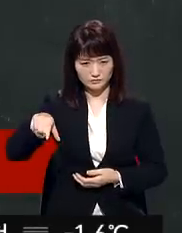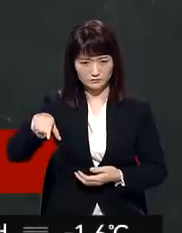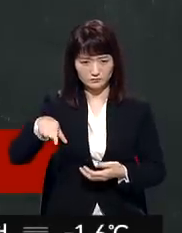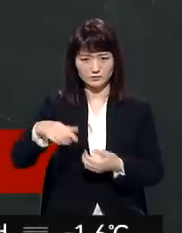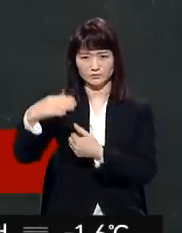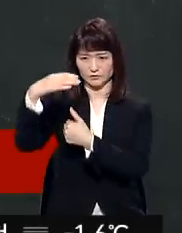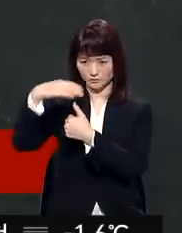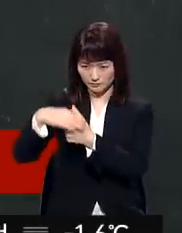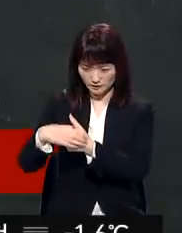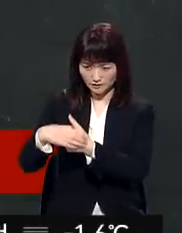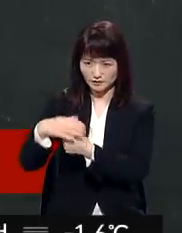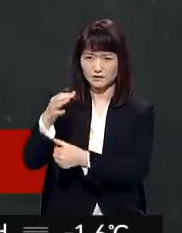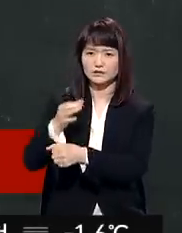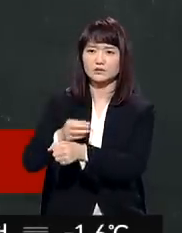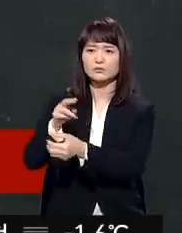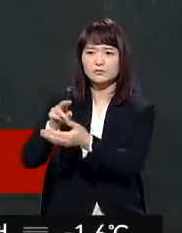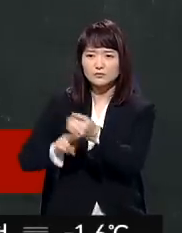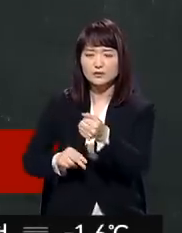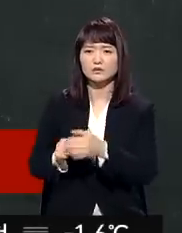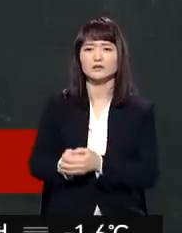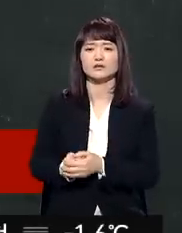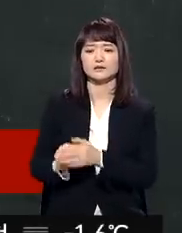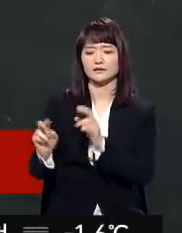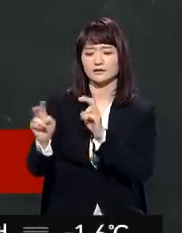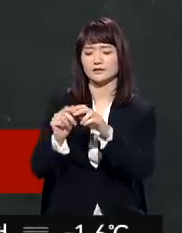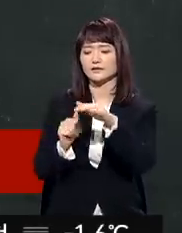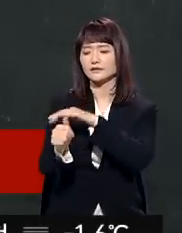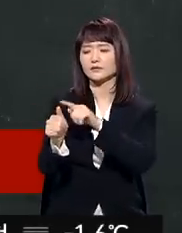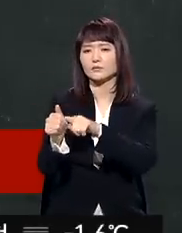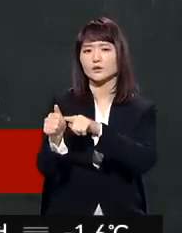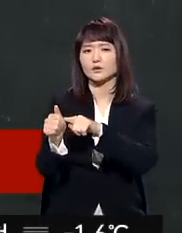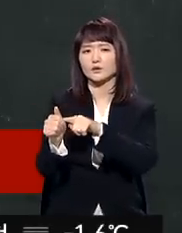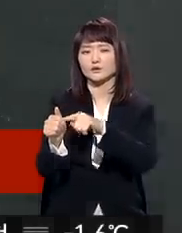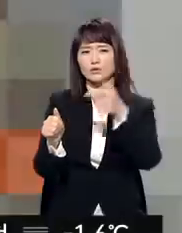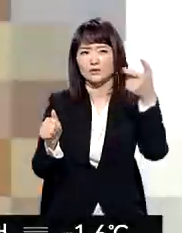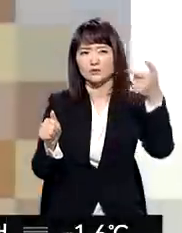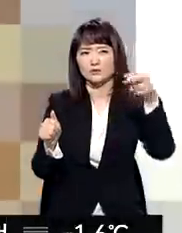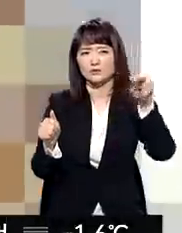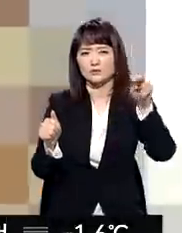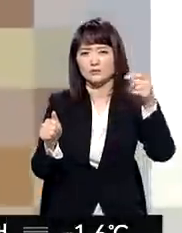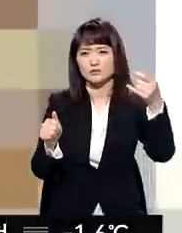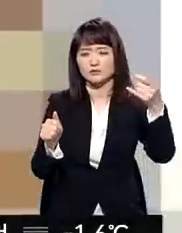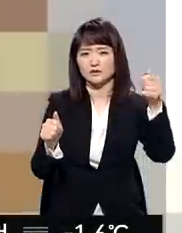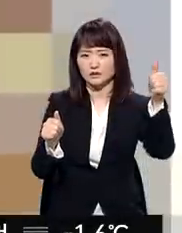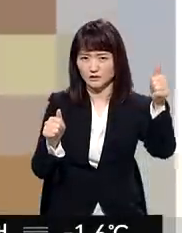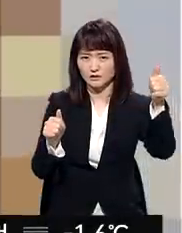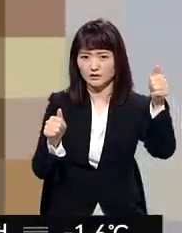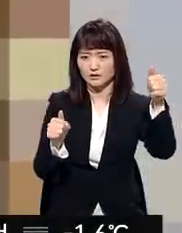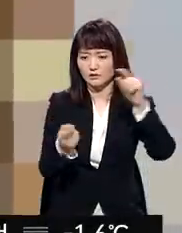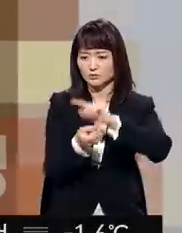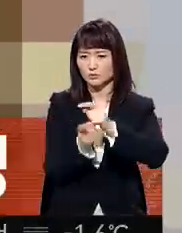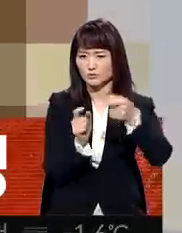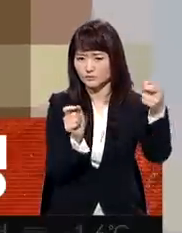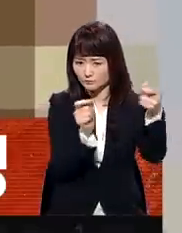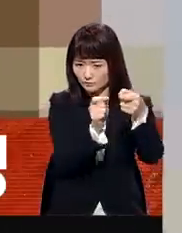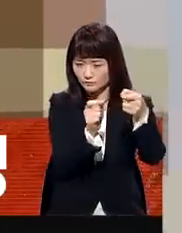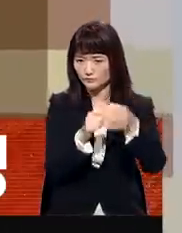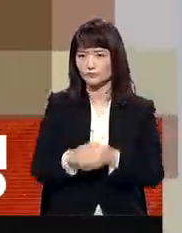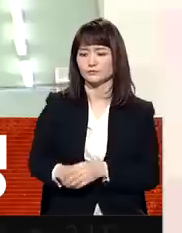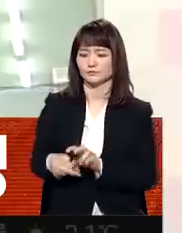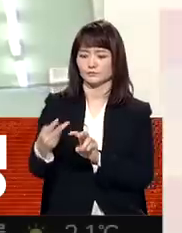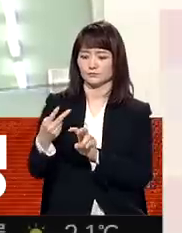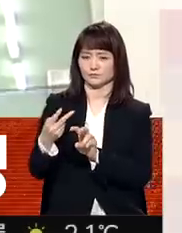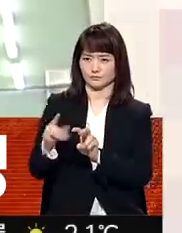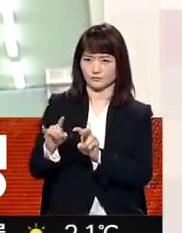업체하고도 대표하고 친한 사이에요 이런 상황이고 알다시피 20대 그 미식이 후배는 그 업체